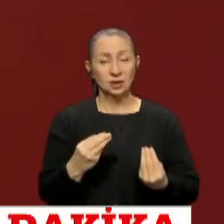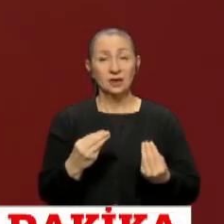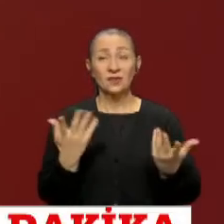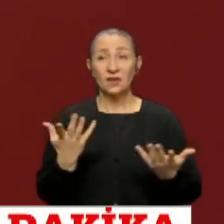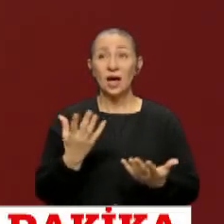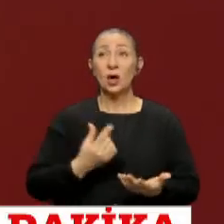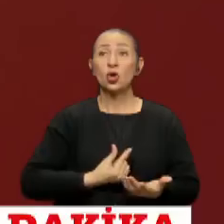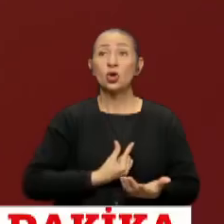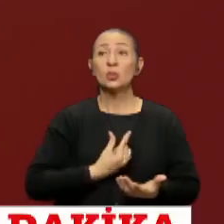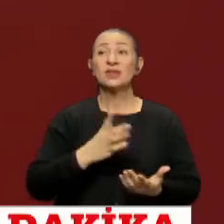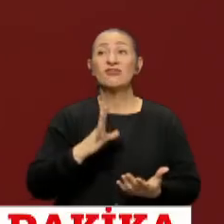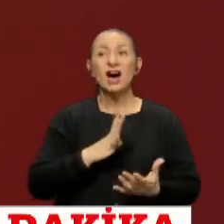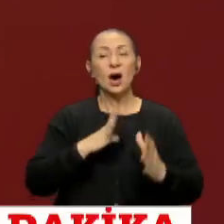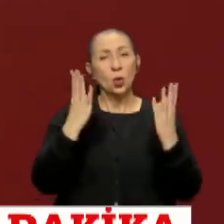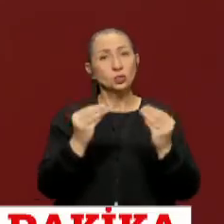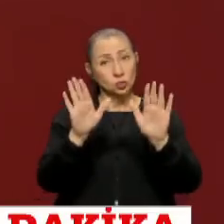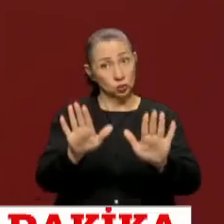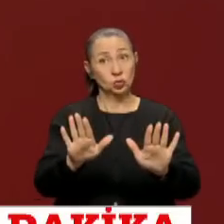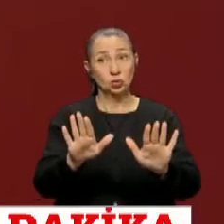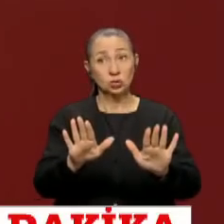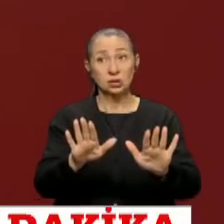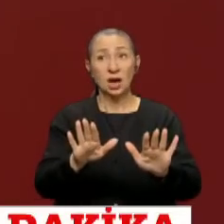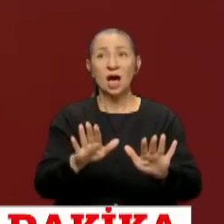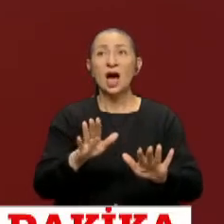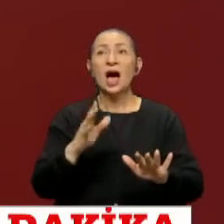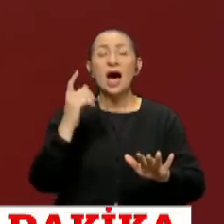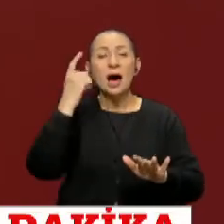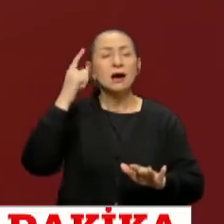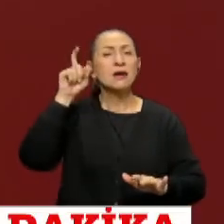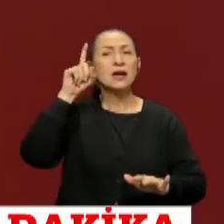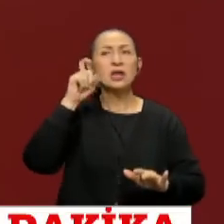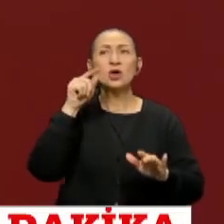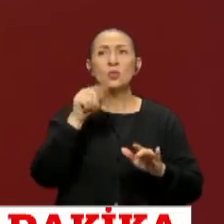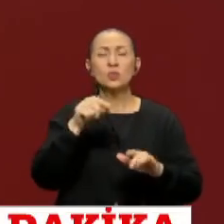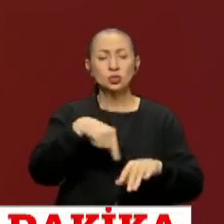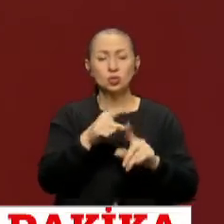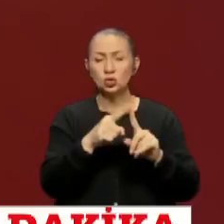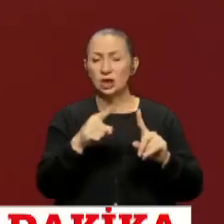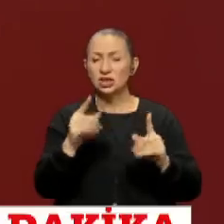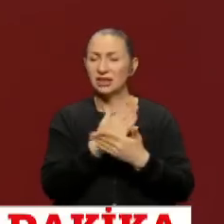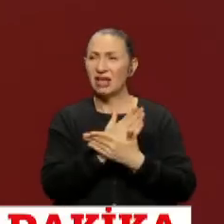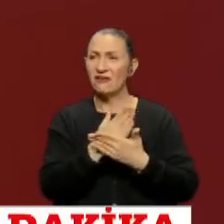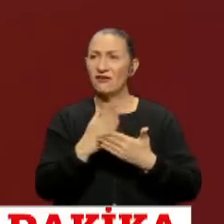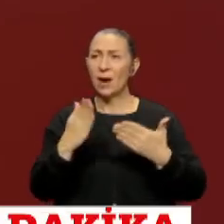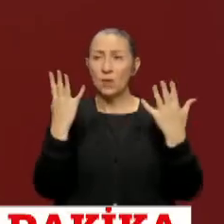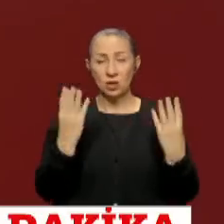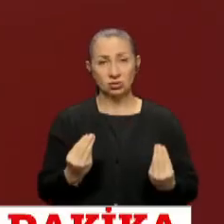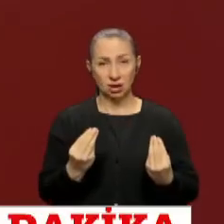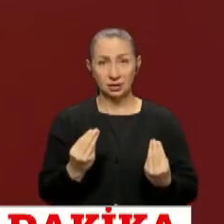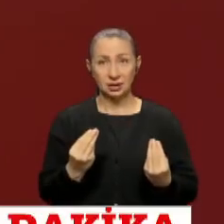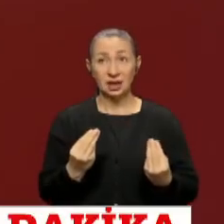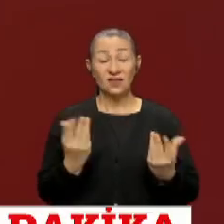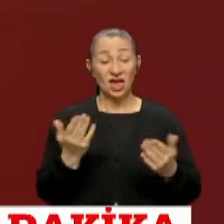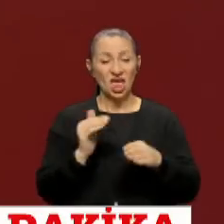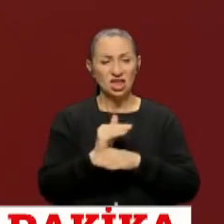ve ümit var olunuz ki aklı selimle bu süreci devam ettireceğiz.